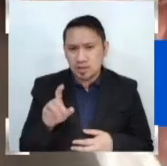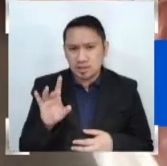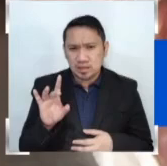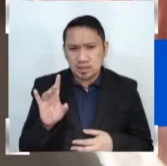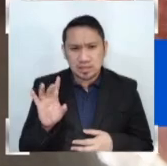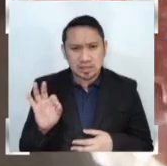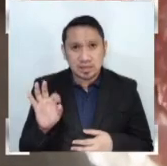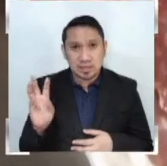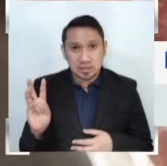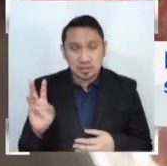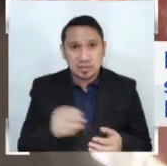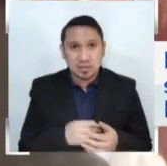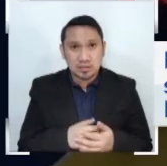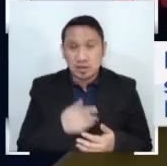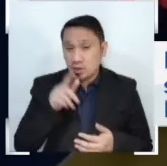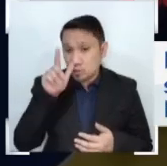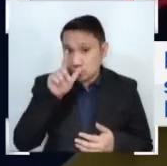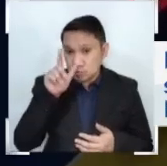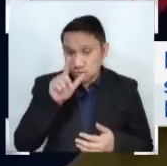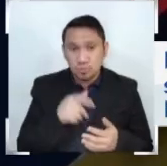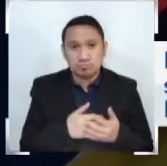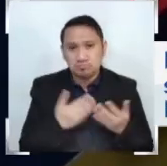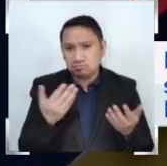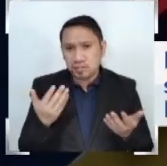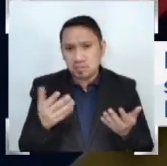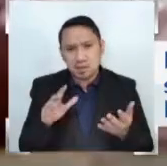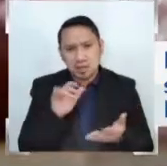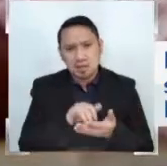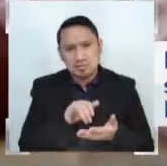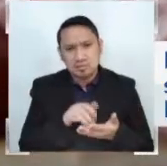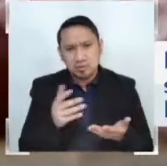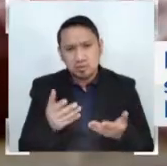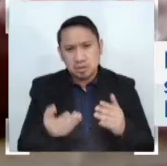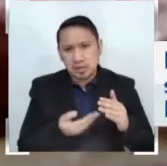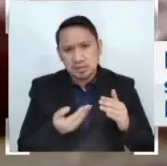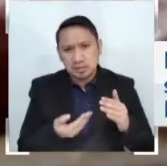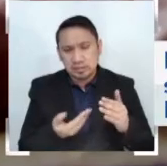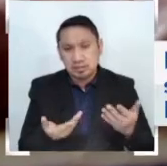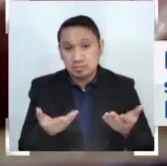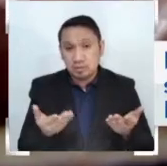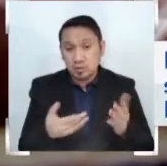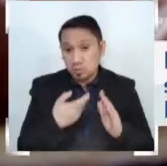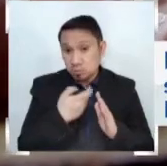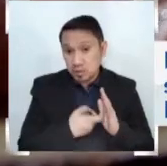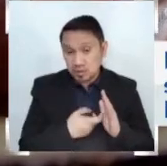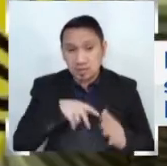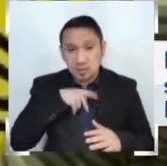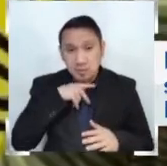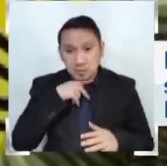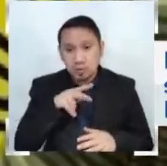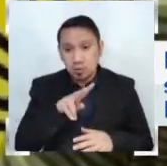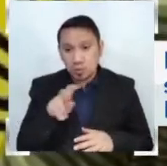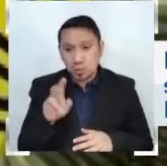ang Luzon. No, average ng Luzon. Yung presyo ng baboy sana nasa 290,